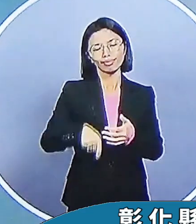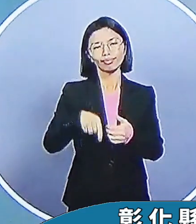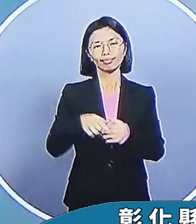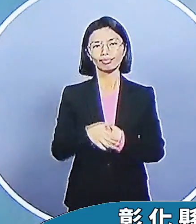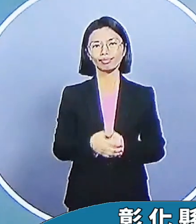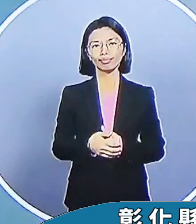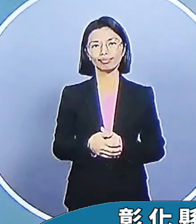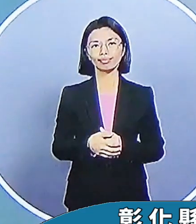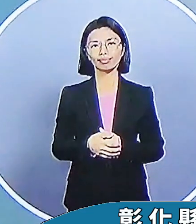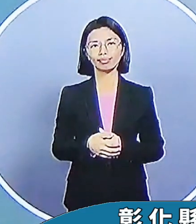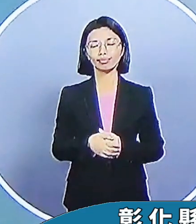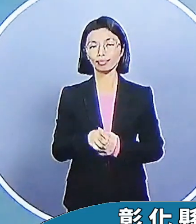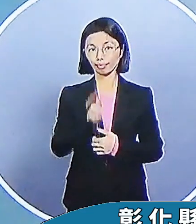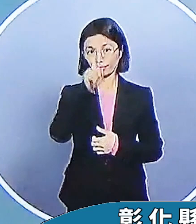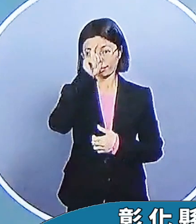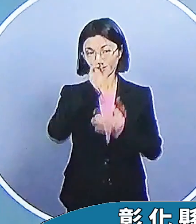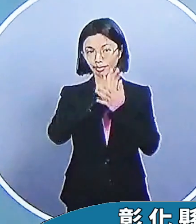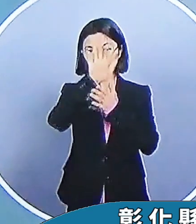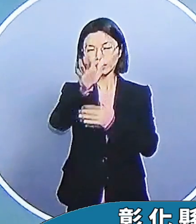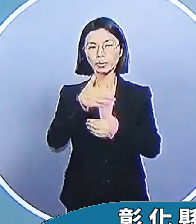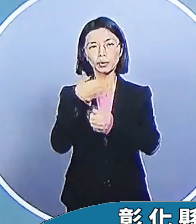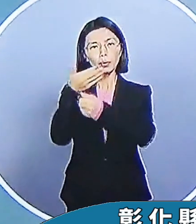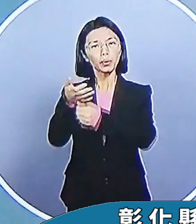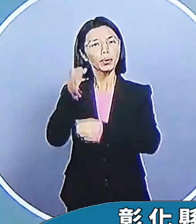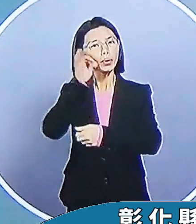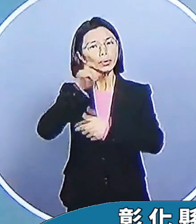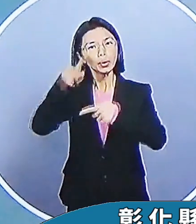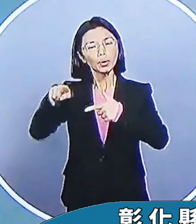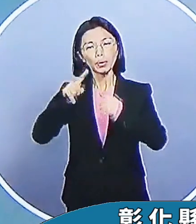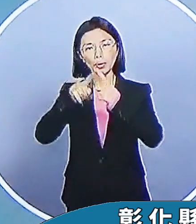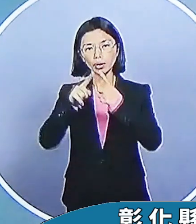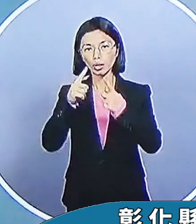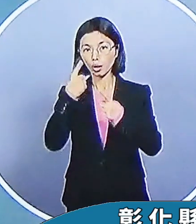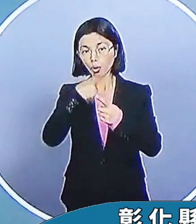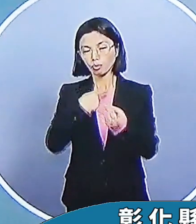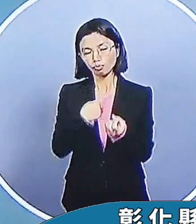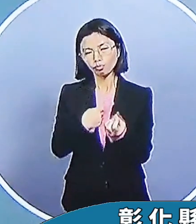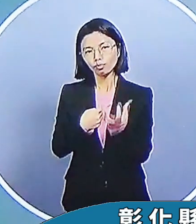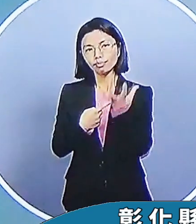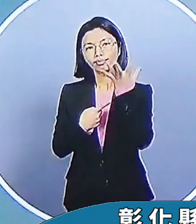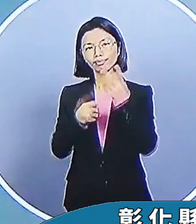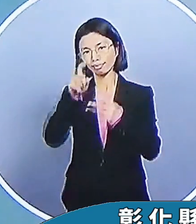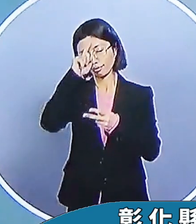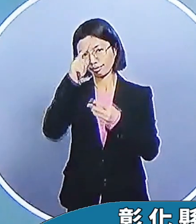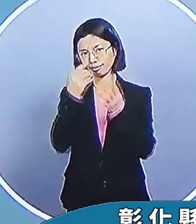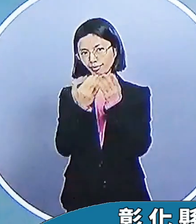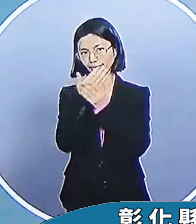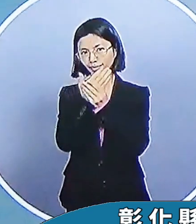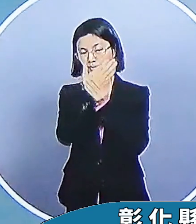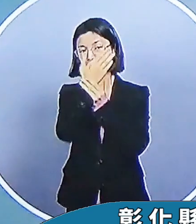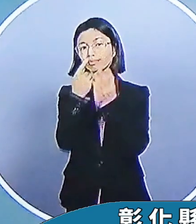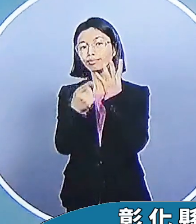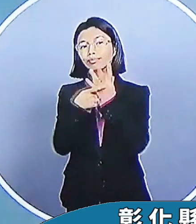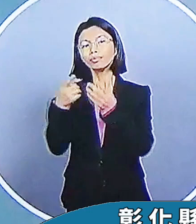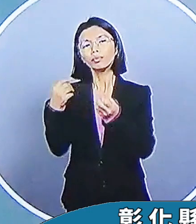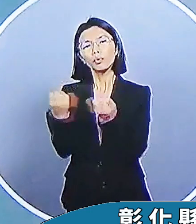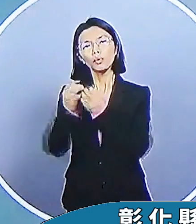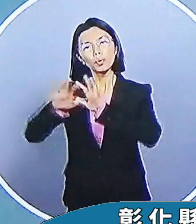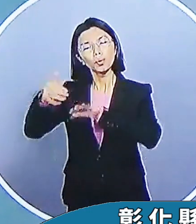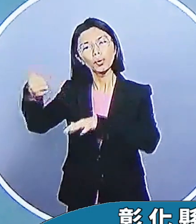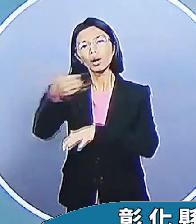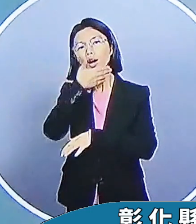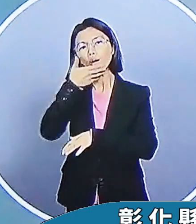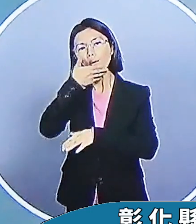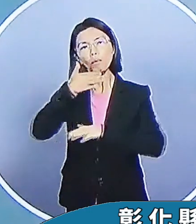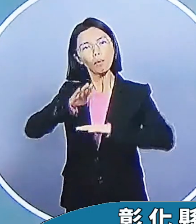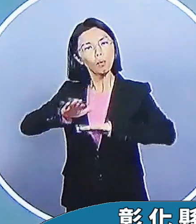未来秀芳要予咱的中华。人口会当成长，要予产业会当发展，要予咱的福利会